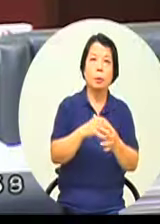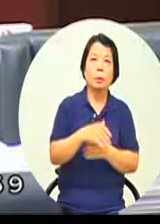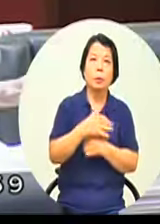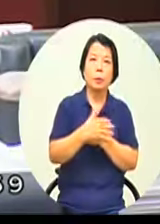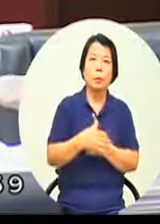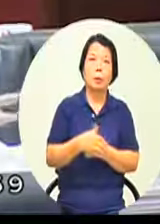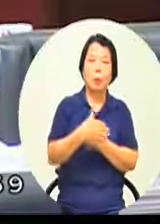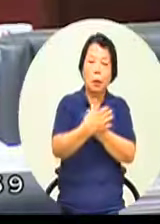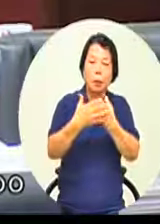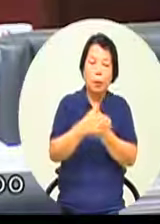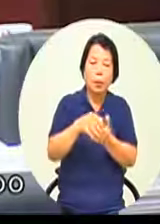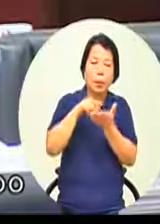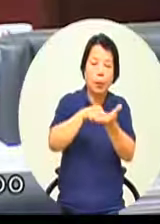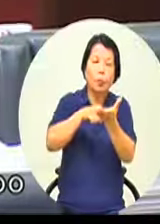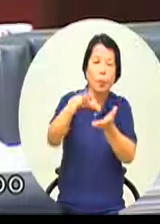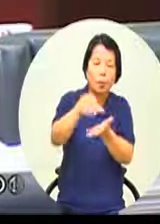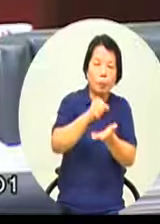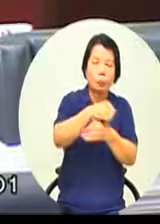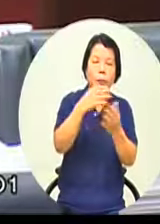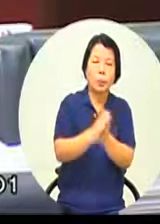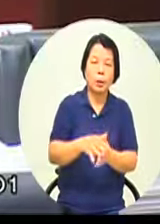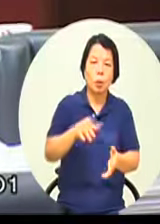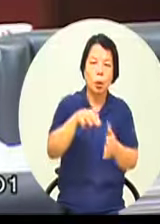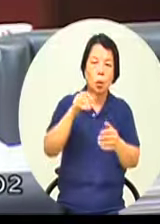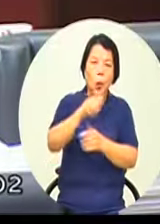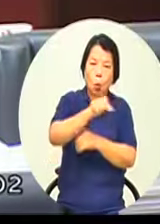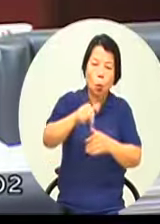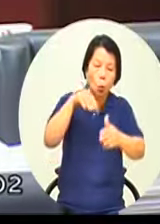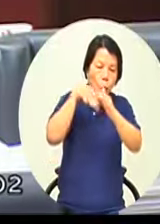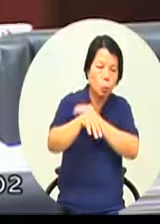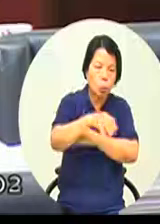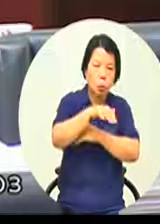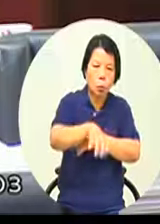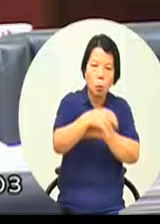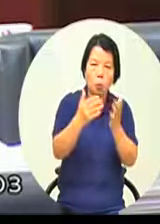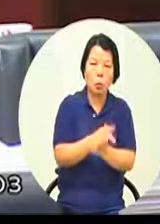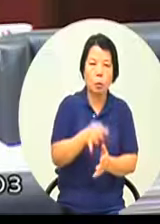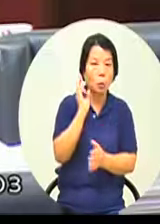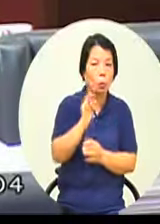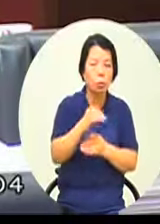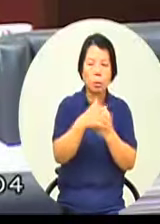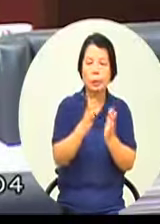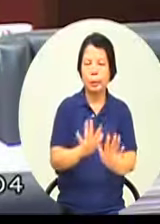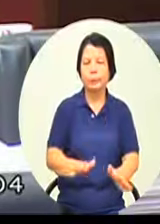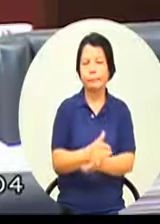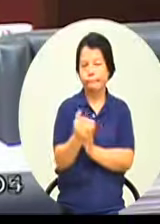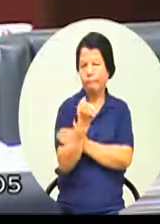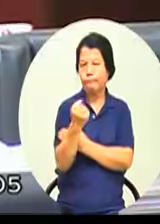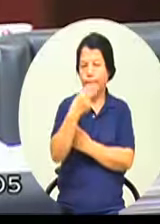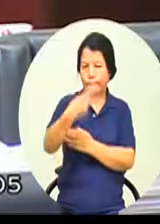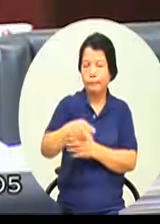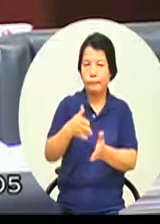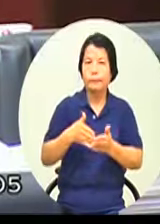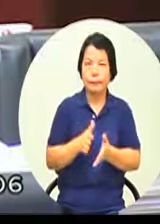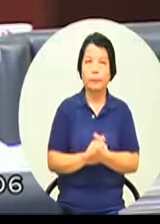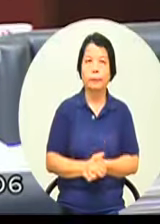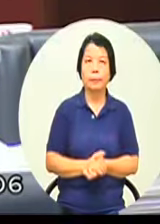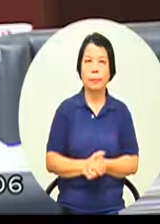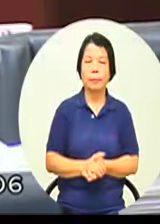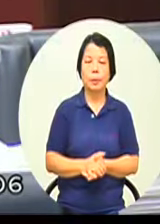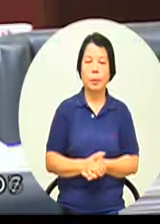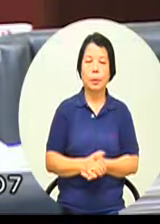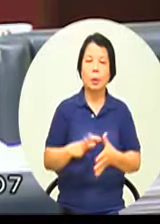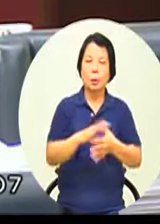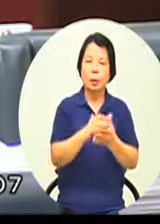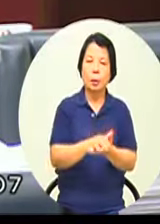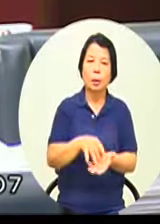产馆就 OK 了，事实上有待努力的空间还很大。那我们也希望说万一因应